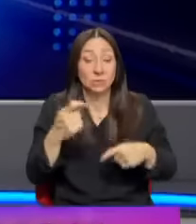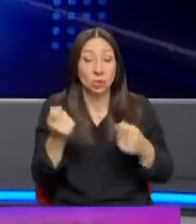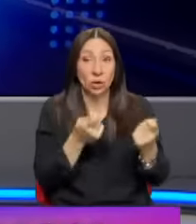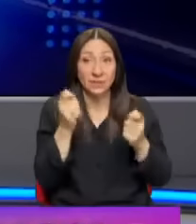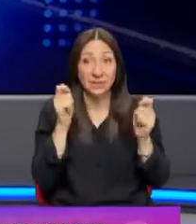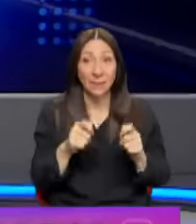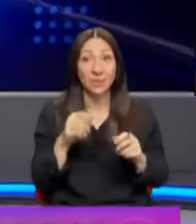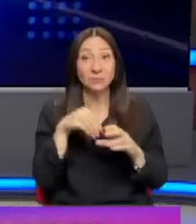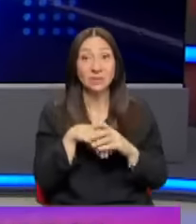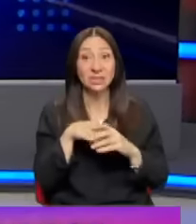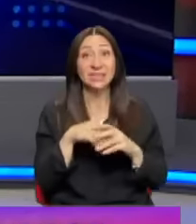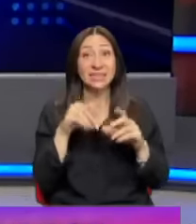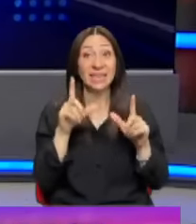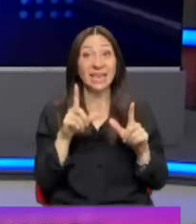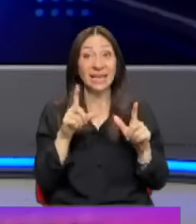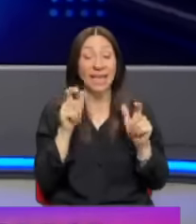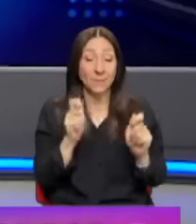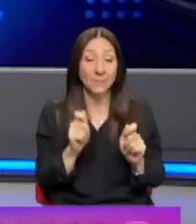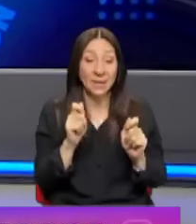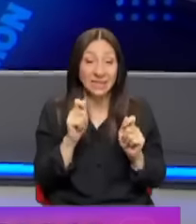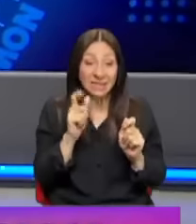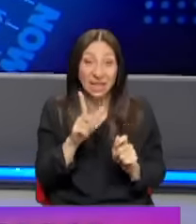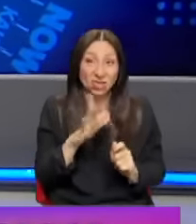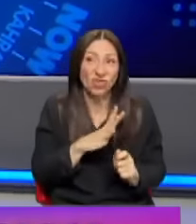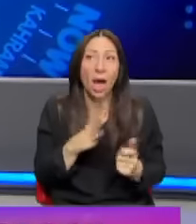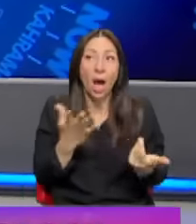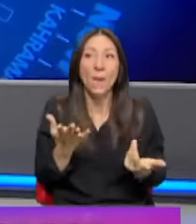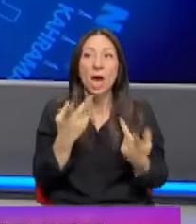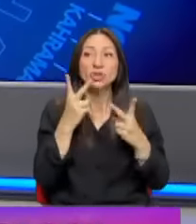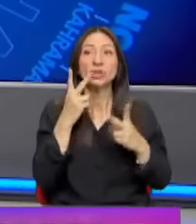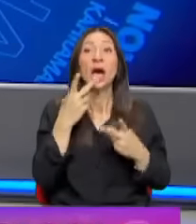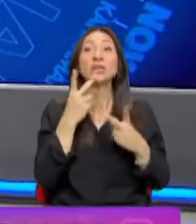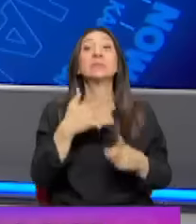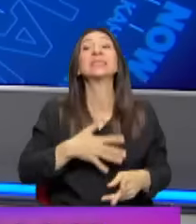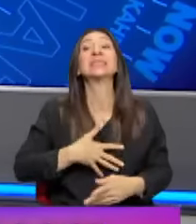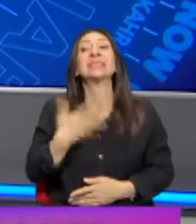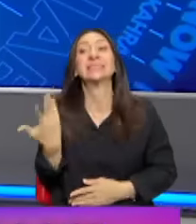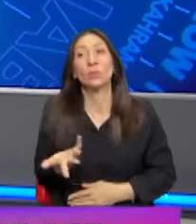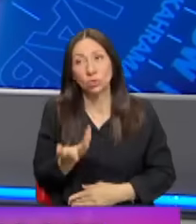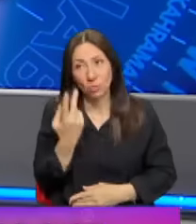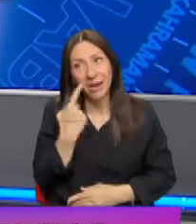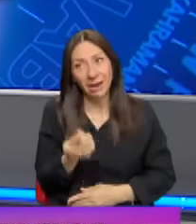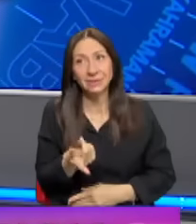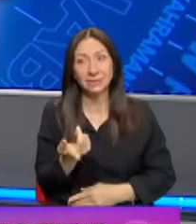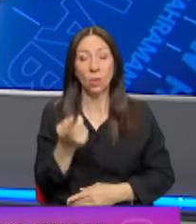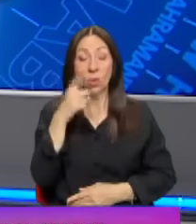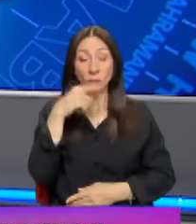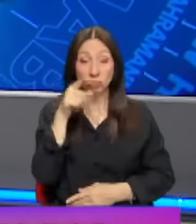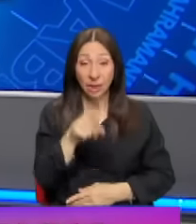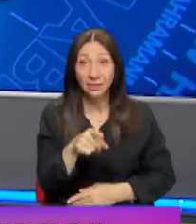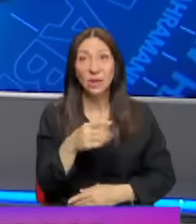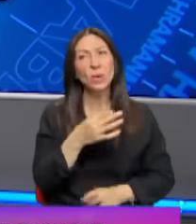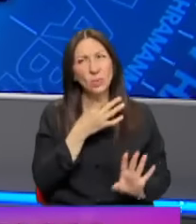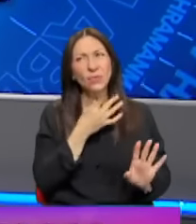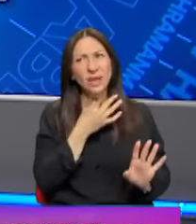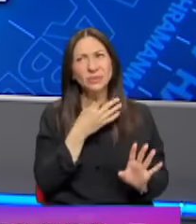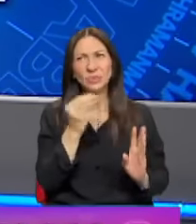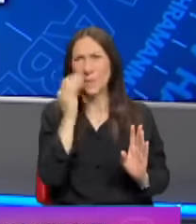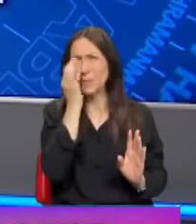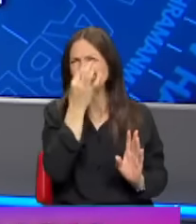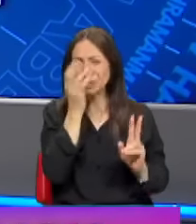görevimizi yaptığımız için, gereğini yapma gereği duyduğumuz için açıklıyoruz ama aslında açıklamak da istemiyoruz bakarsanız. O yüzden lütfen çok